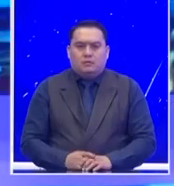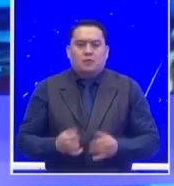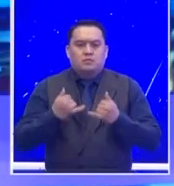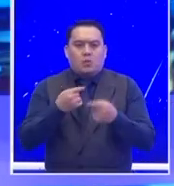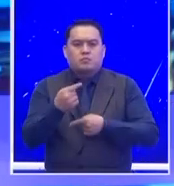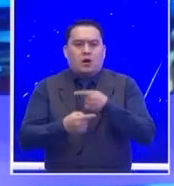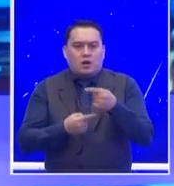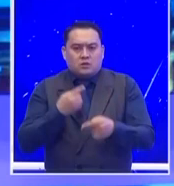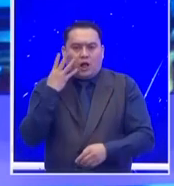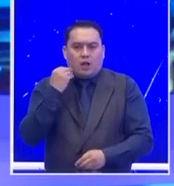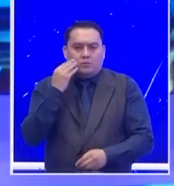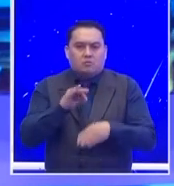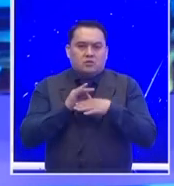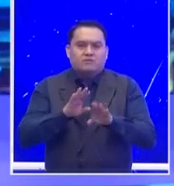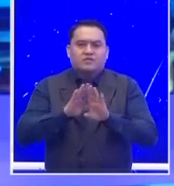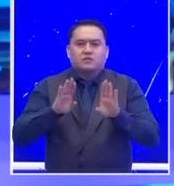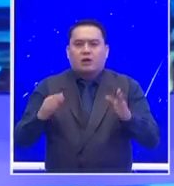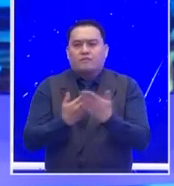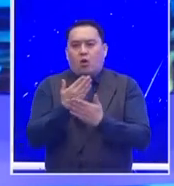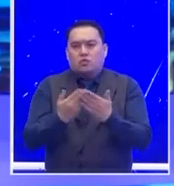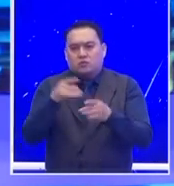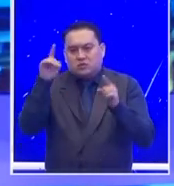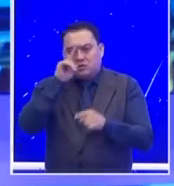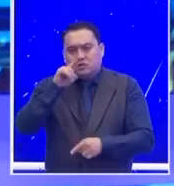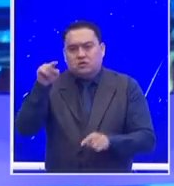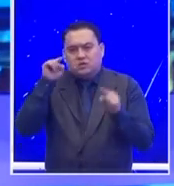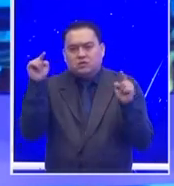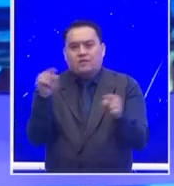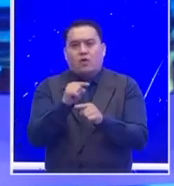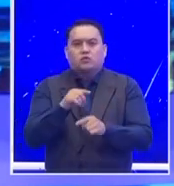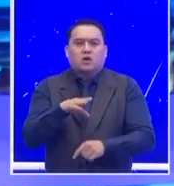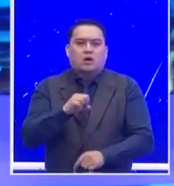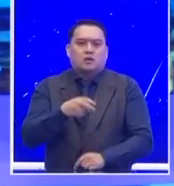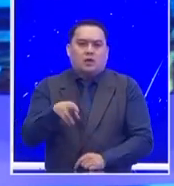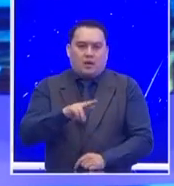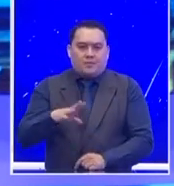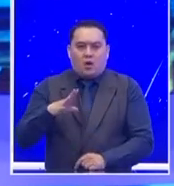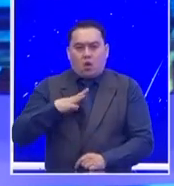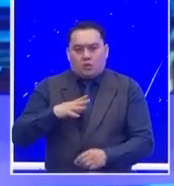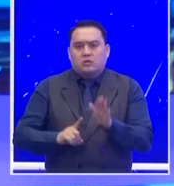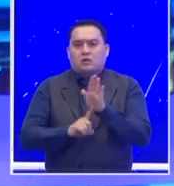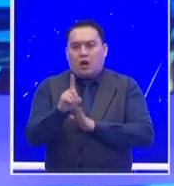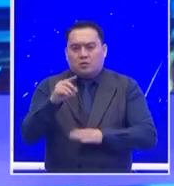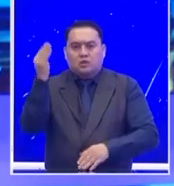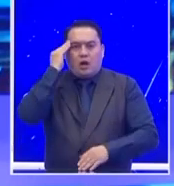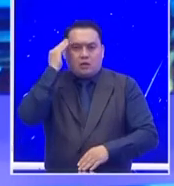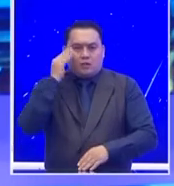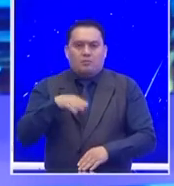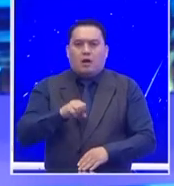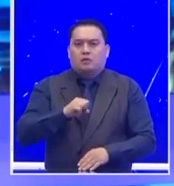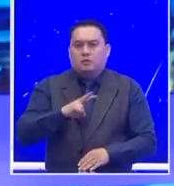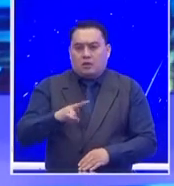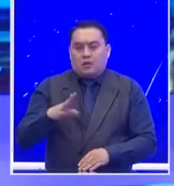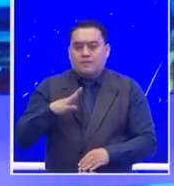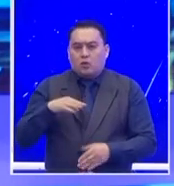Преемственность поколений. В Алматы прошла выставка картин широко известного художника Жанатая Шарденова и начинающего таланта Батана